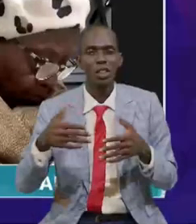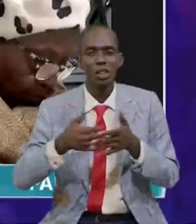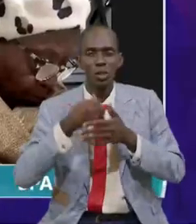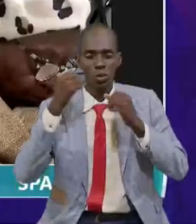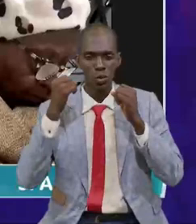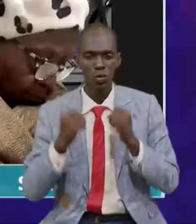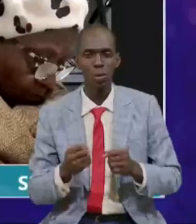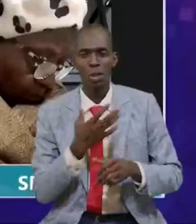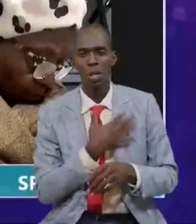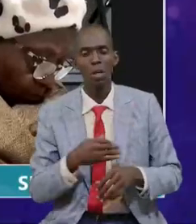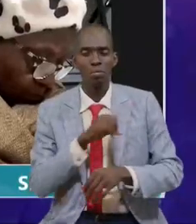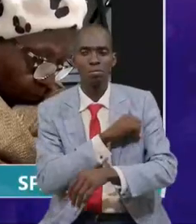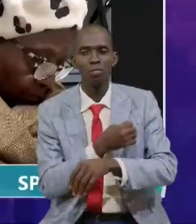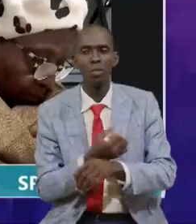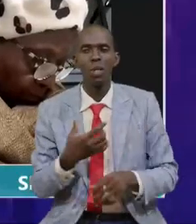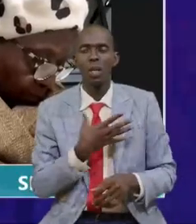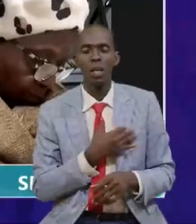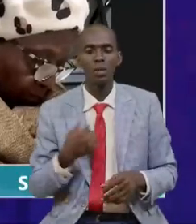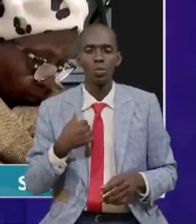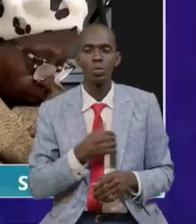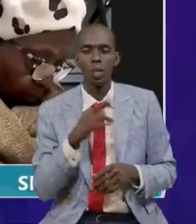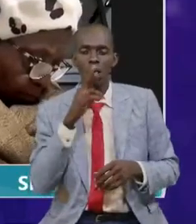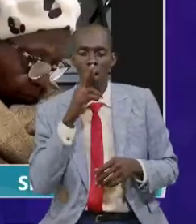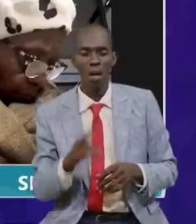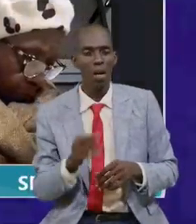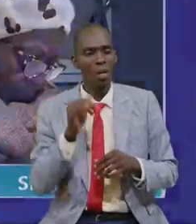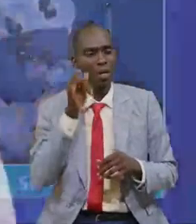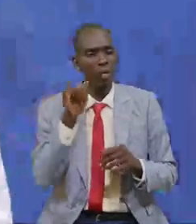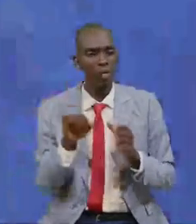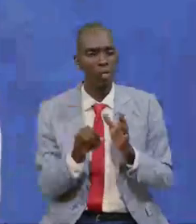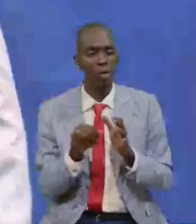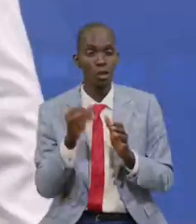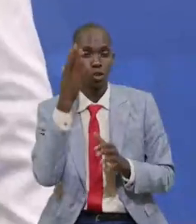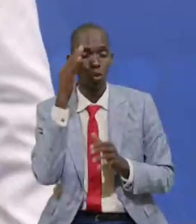nouvelle puissance. Nous sommes identifiés avec lui et nous sommes ressuscités